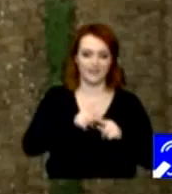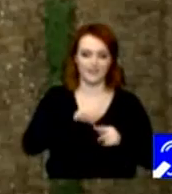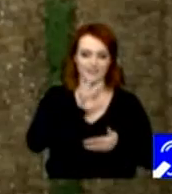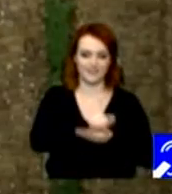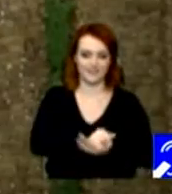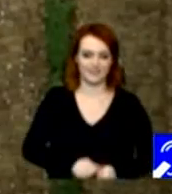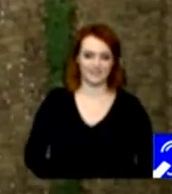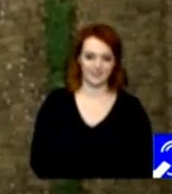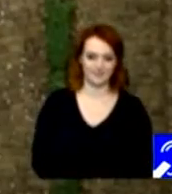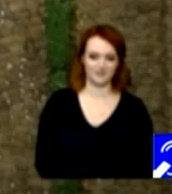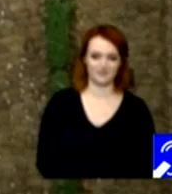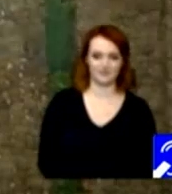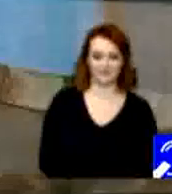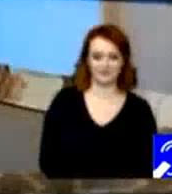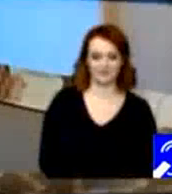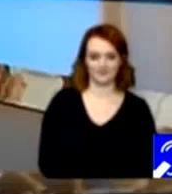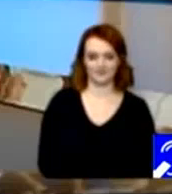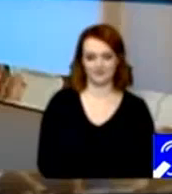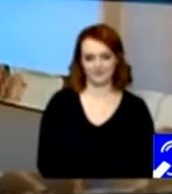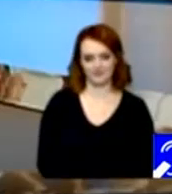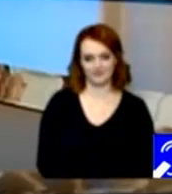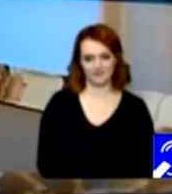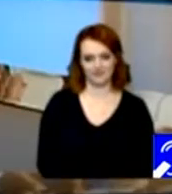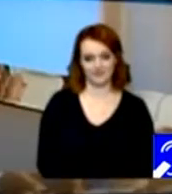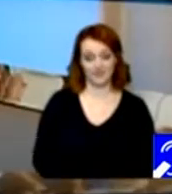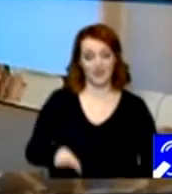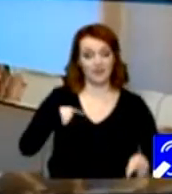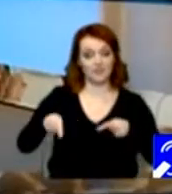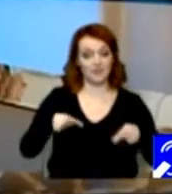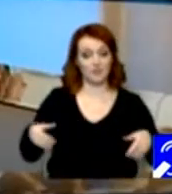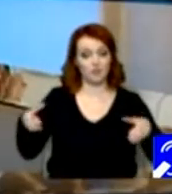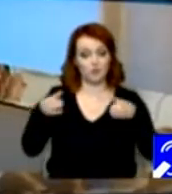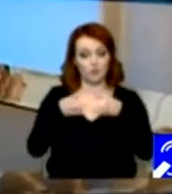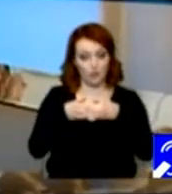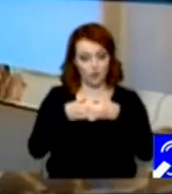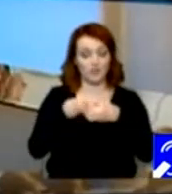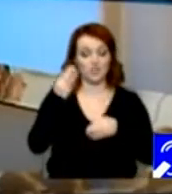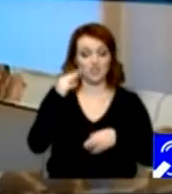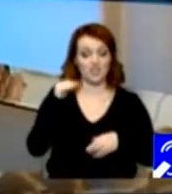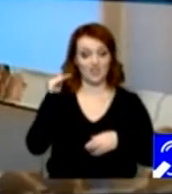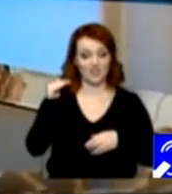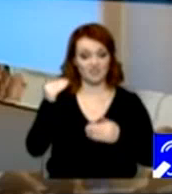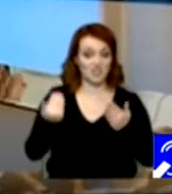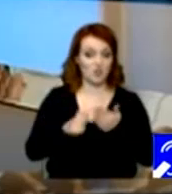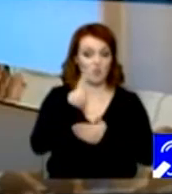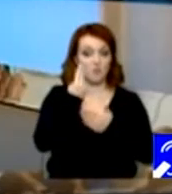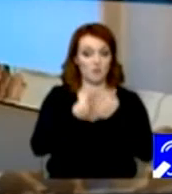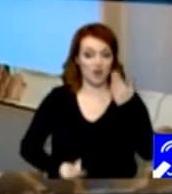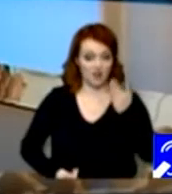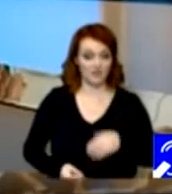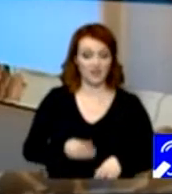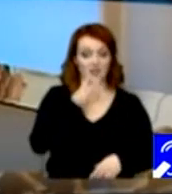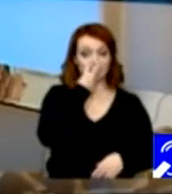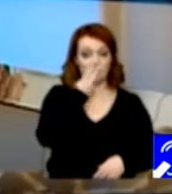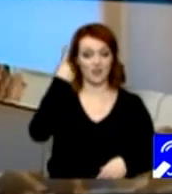cei trei au renunțat Șerif tiraspol a pierdut din nou cu unu la trei în fața echipei Inter Milano în